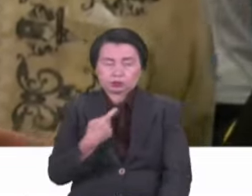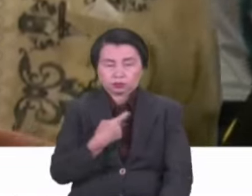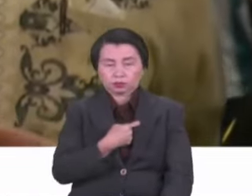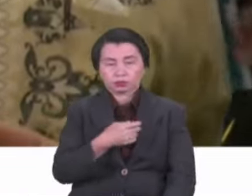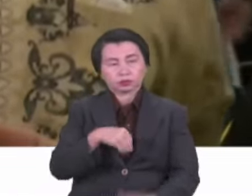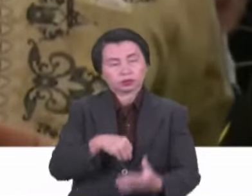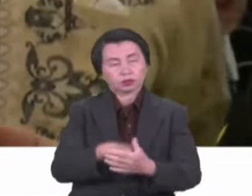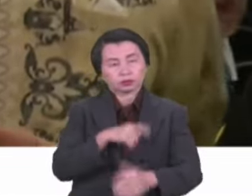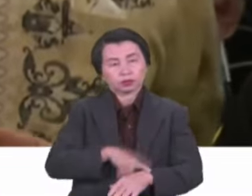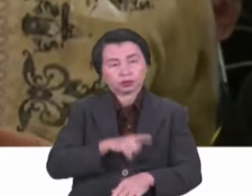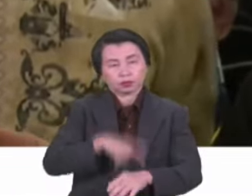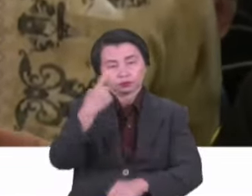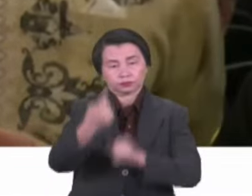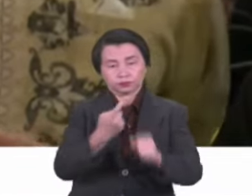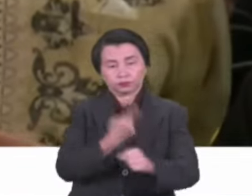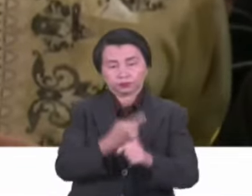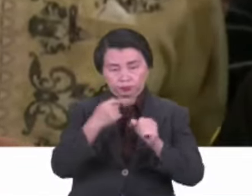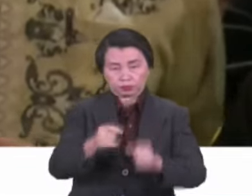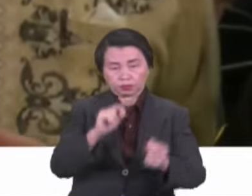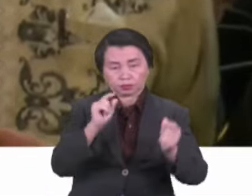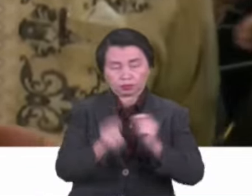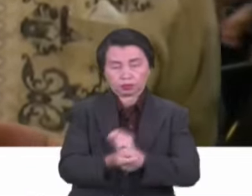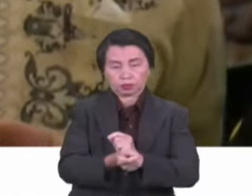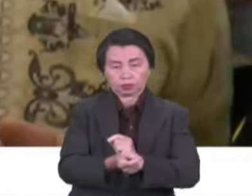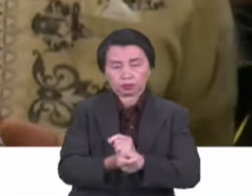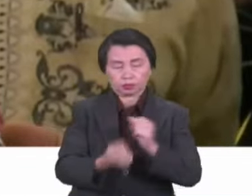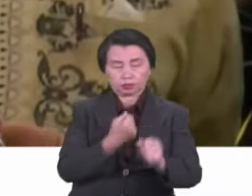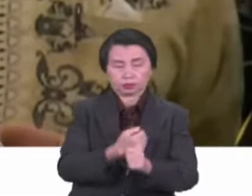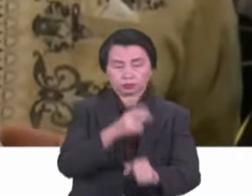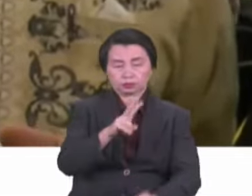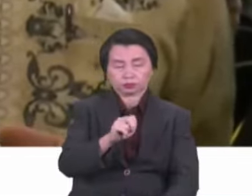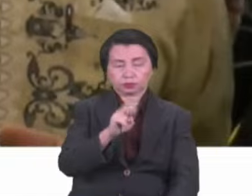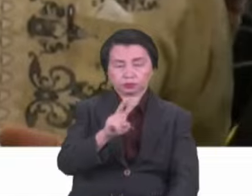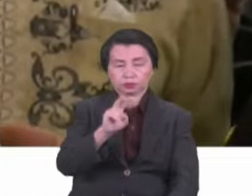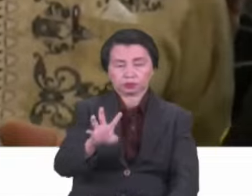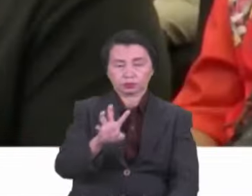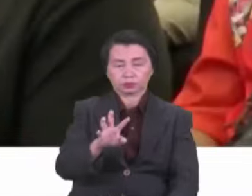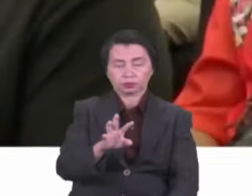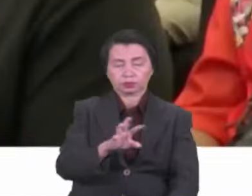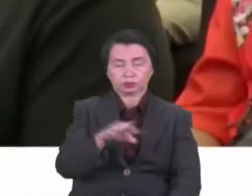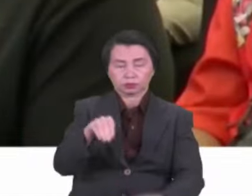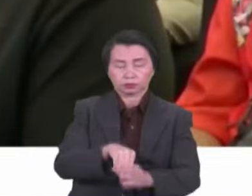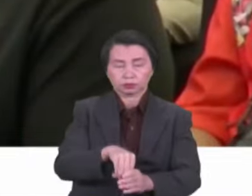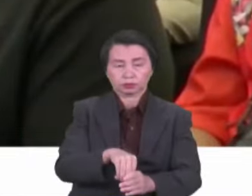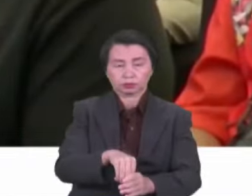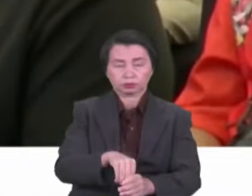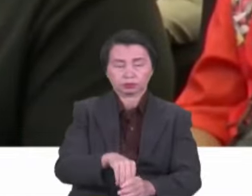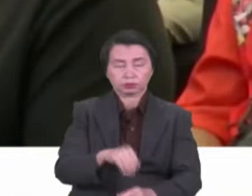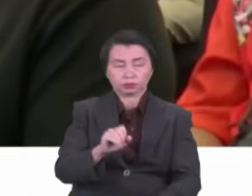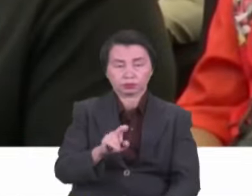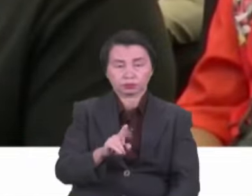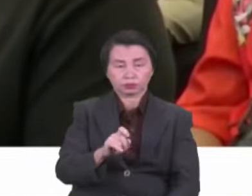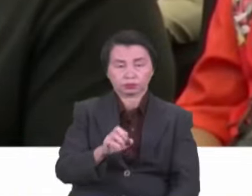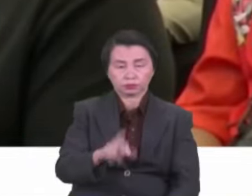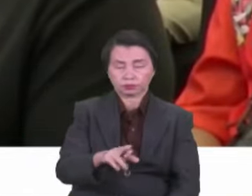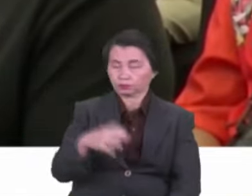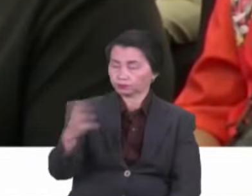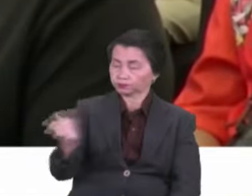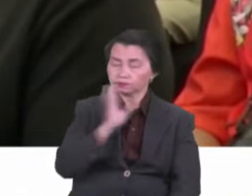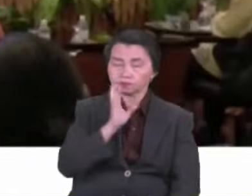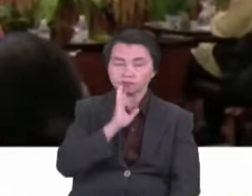masa setahun saja kita menanti, kita dah tahun 2024 kita masuk ke Liga Super. Beliau berkata demikian pada sidang